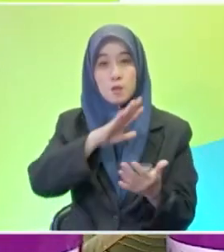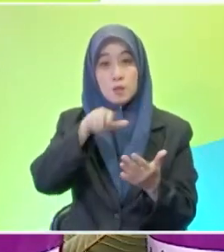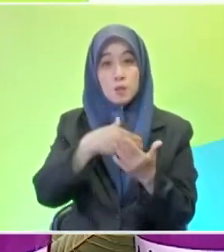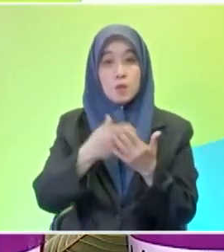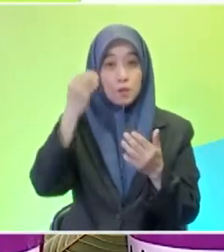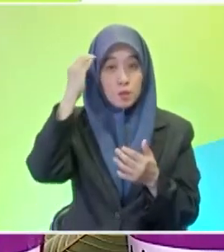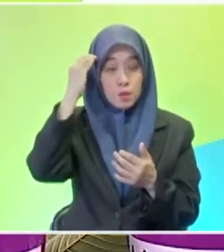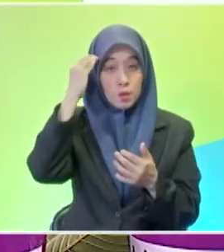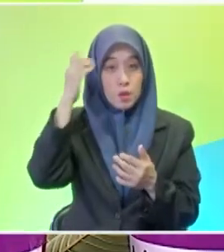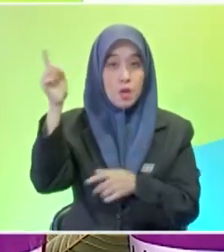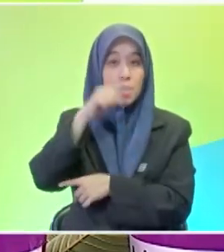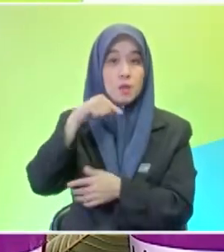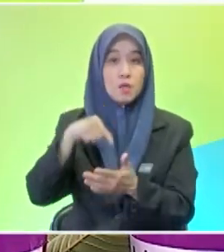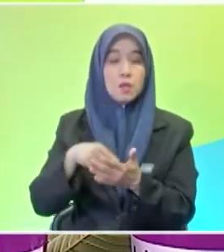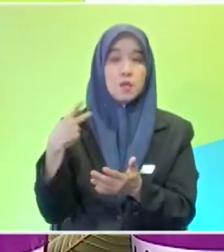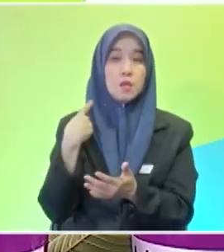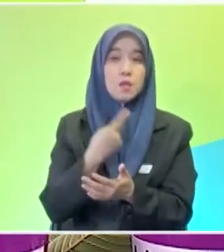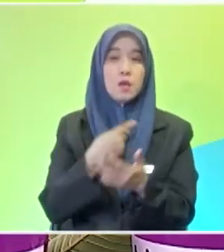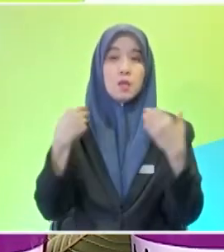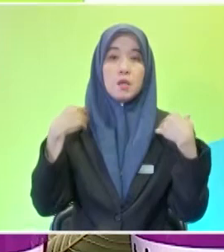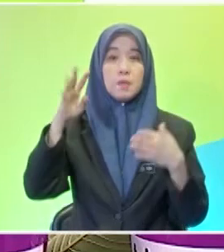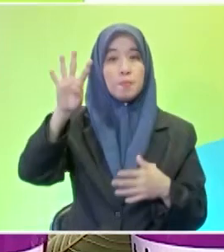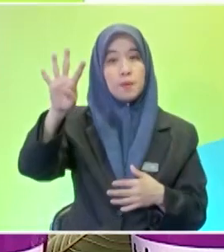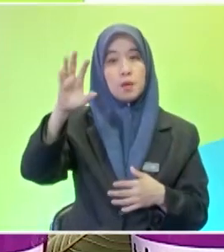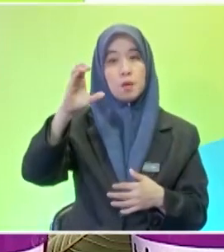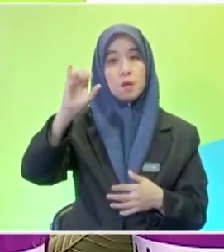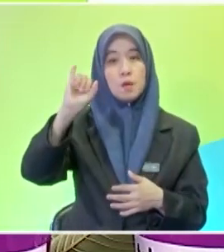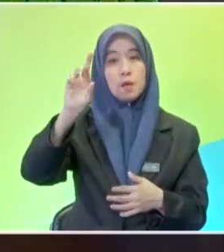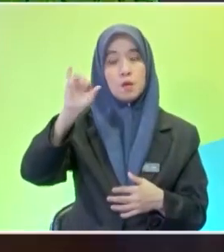hari ini kita ada empat ciri tadi